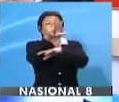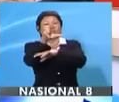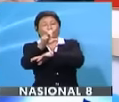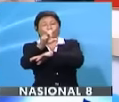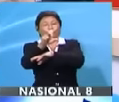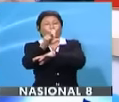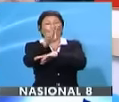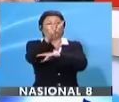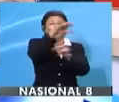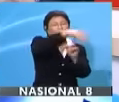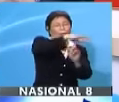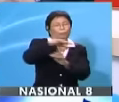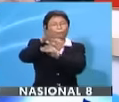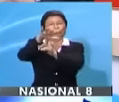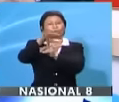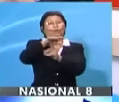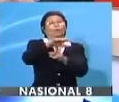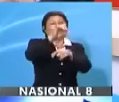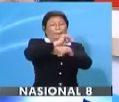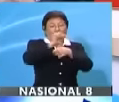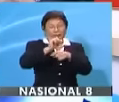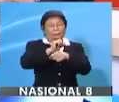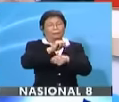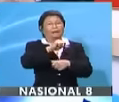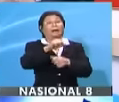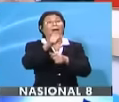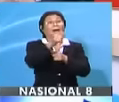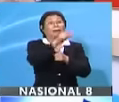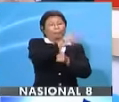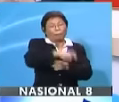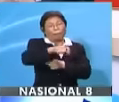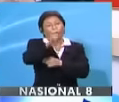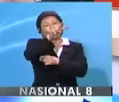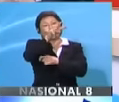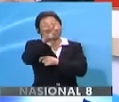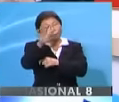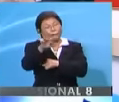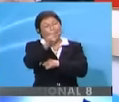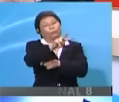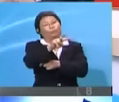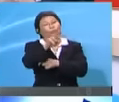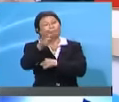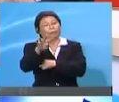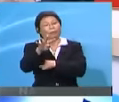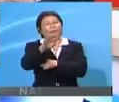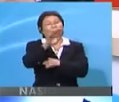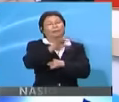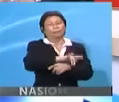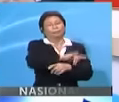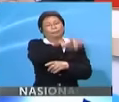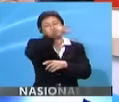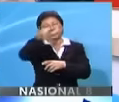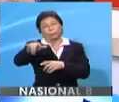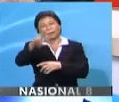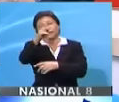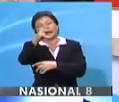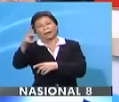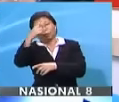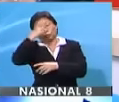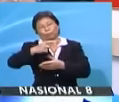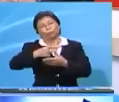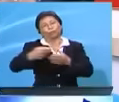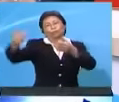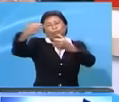helikopter, kru udara 21 dan kru udara 24 telah berlepas ke Kundasang dari pangkalan PGU PDRM Sabah, Kota Kinabalu